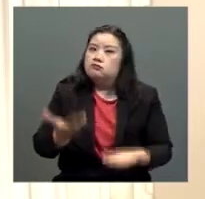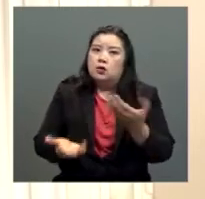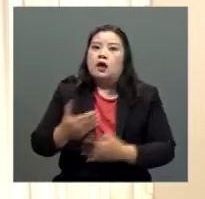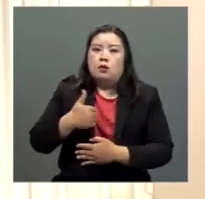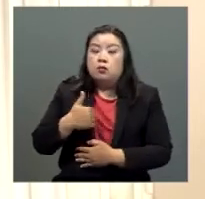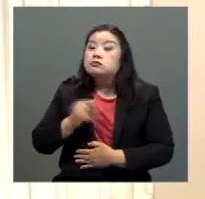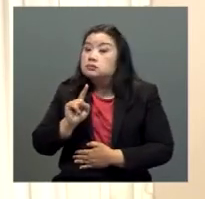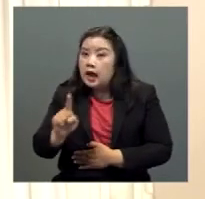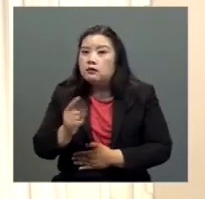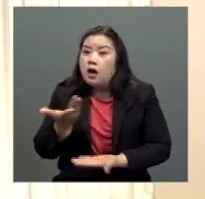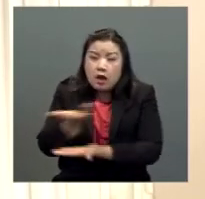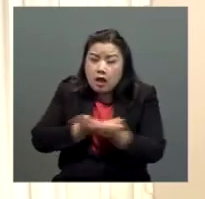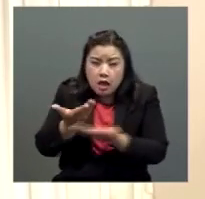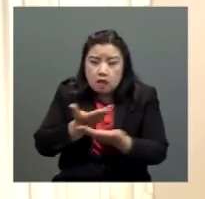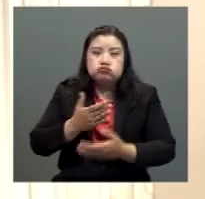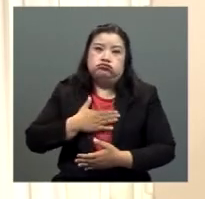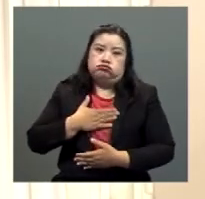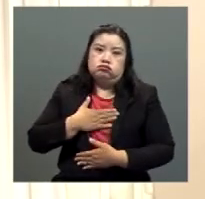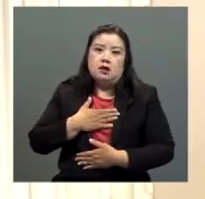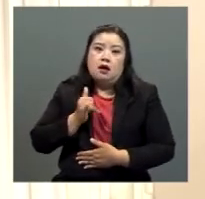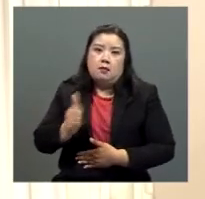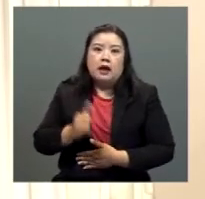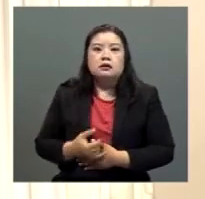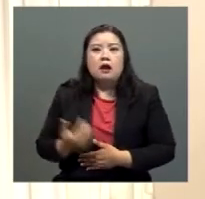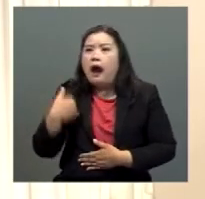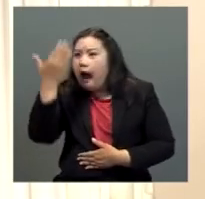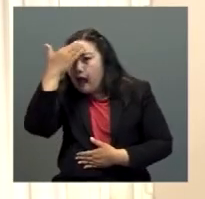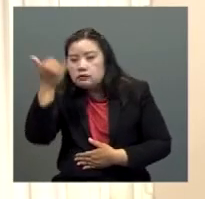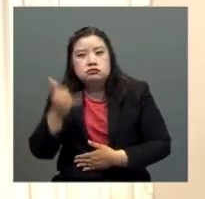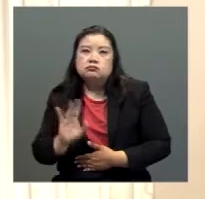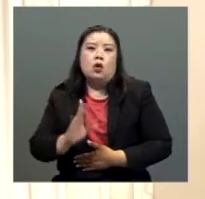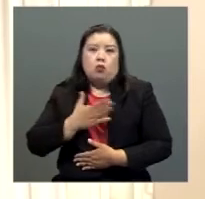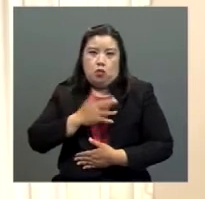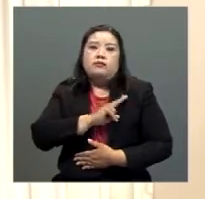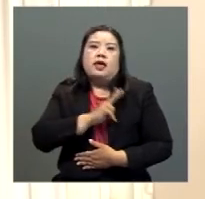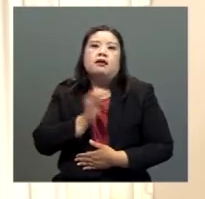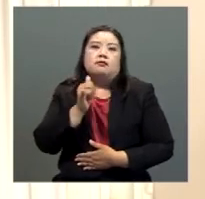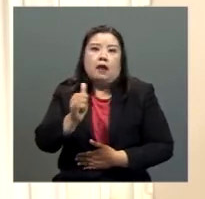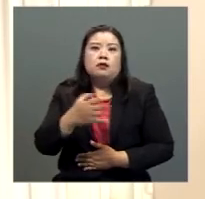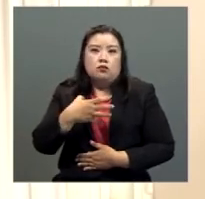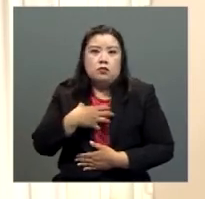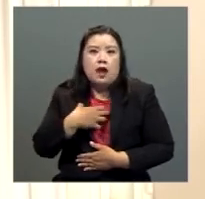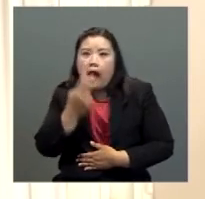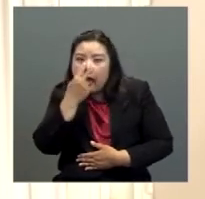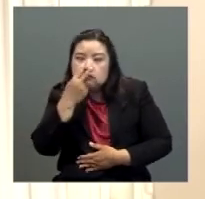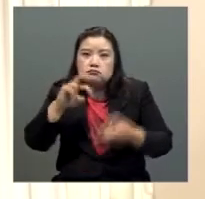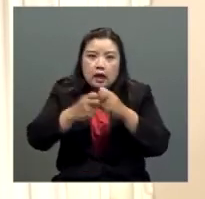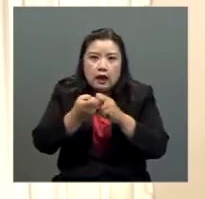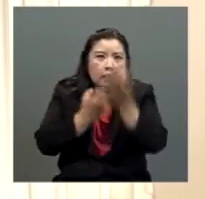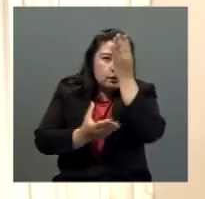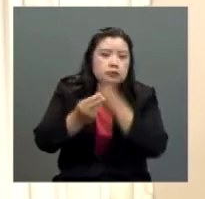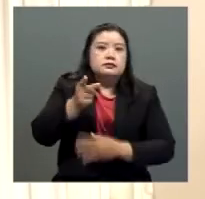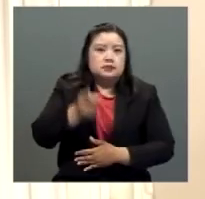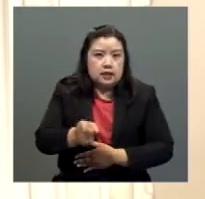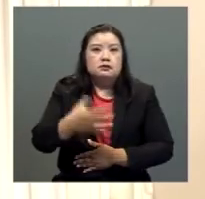พวกท่านด้วยตัวผมเองโดยตรงไม่ต้องผ่านหน่วยงานใดเพื่อให้ผมจะได้รับทราบถึงสถานการณ์ที่แท้จริงผมต้องการเข้าถึง